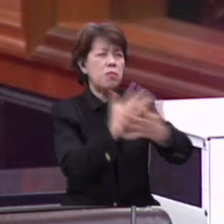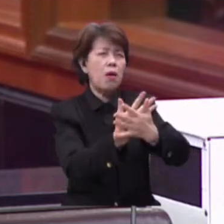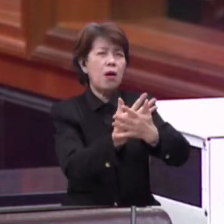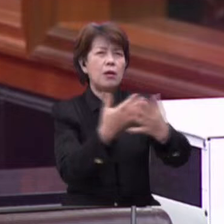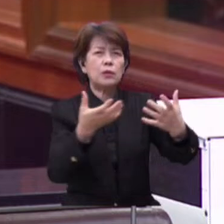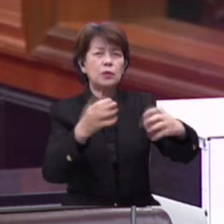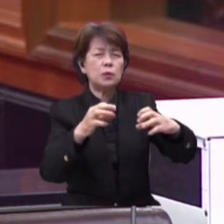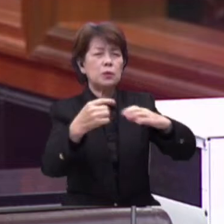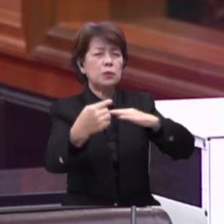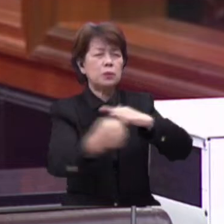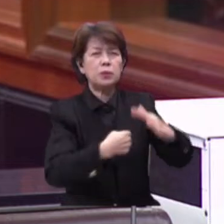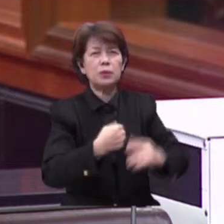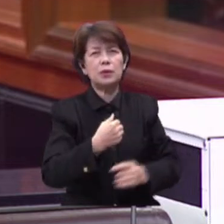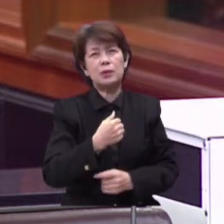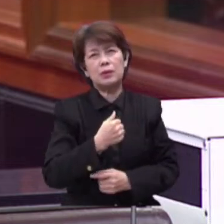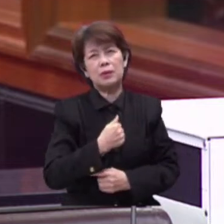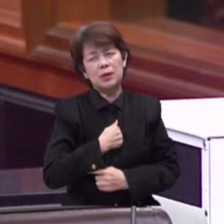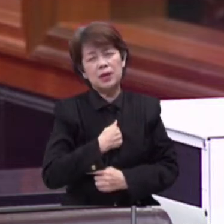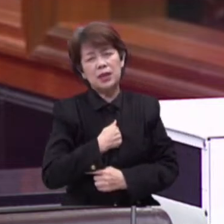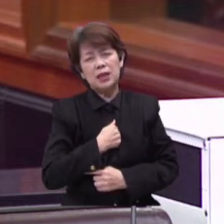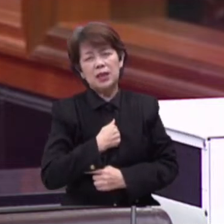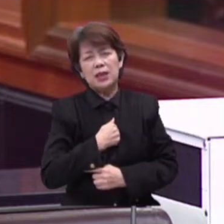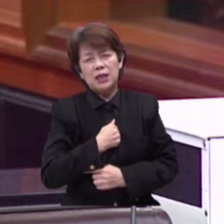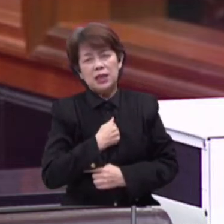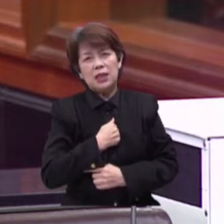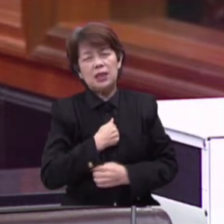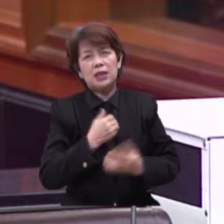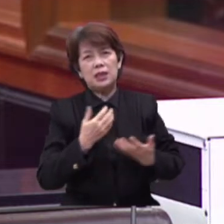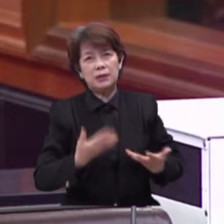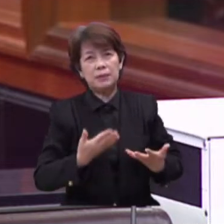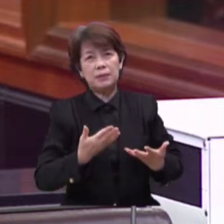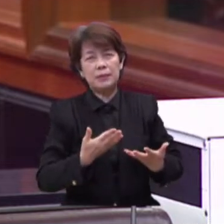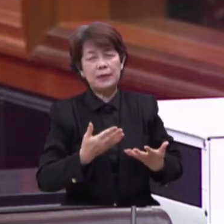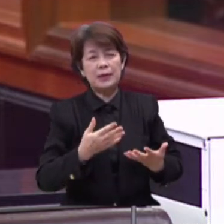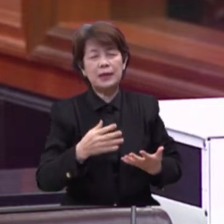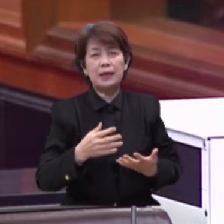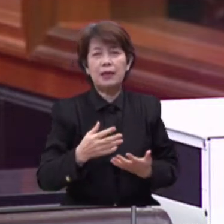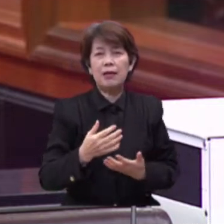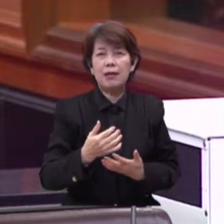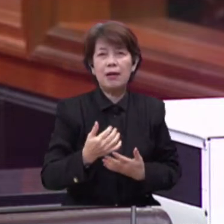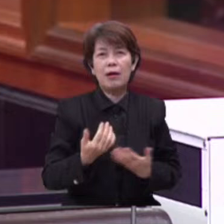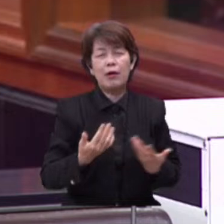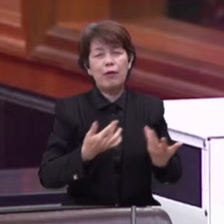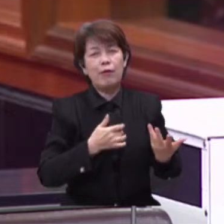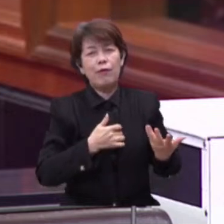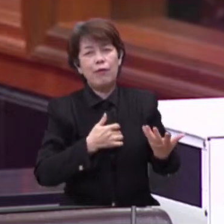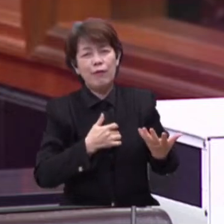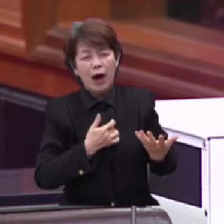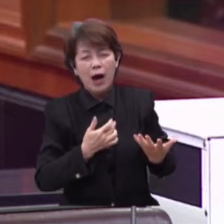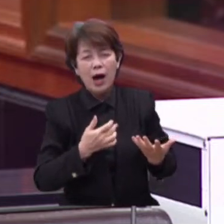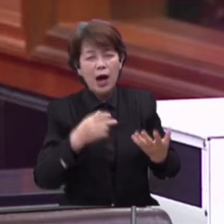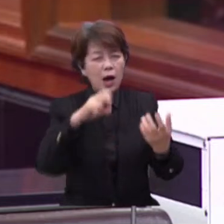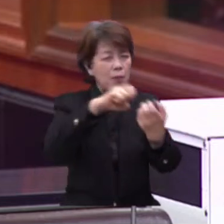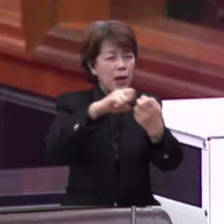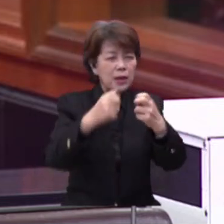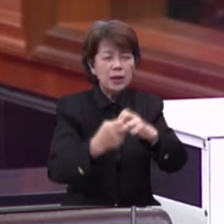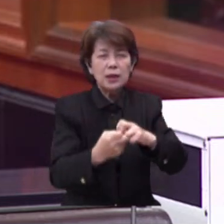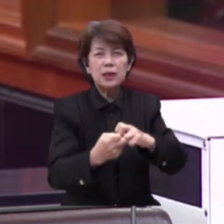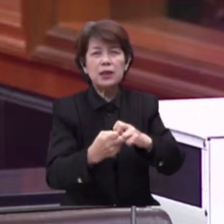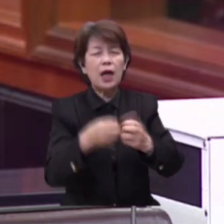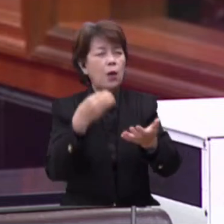adalah suatu perkara yang Umpama jatuh di tipe tangga sudahlah mereka mungkin ada masalah keuangan